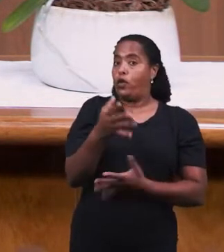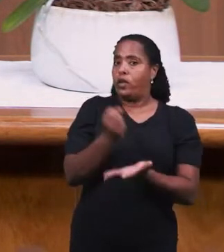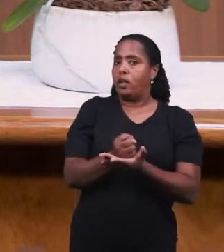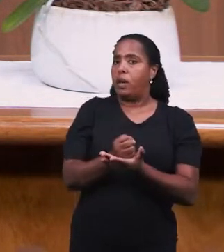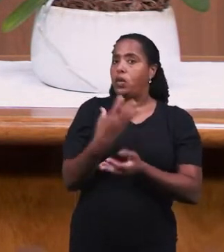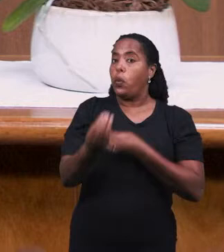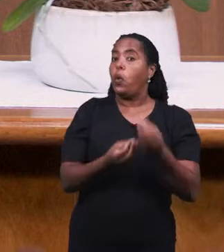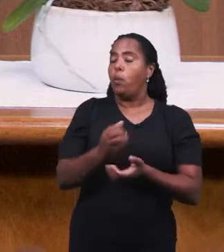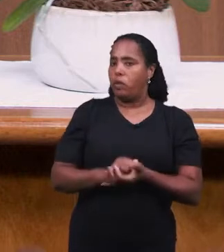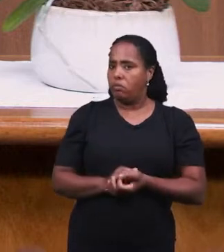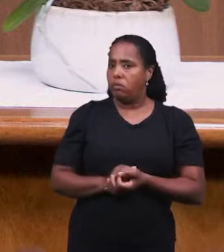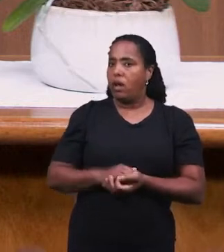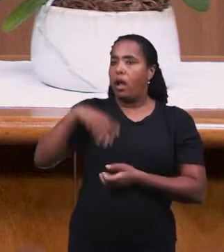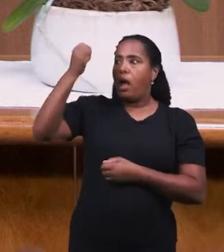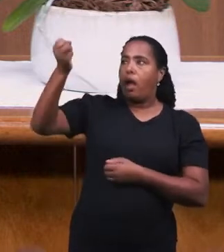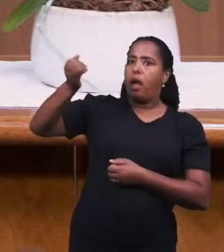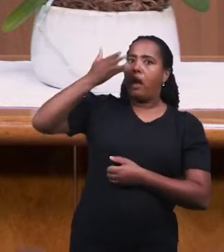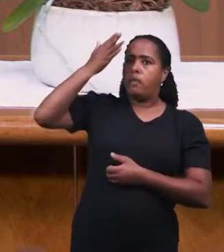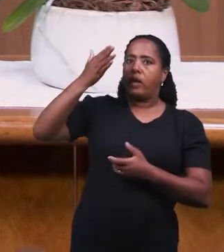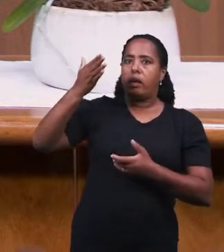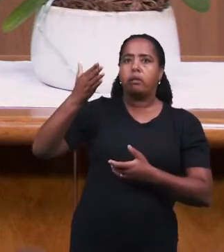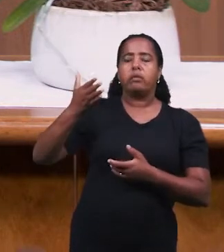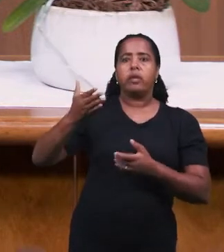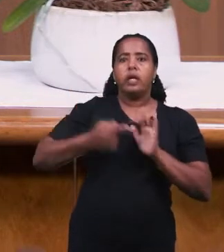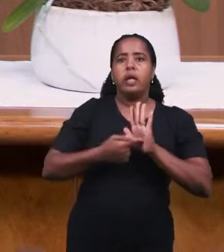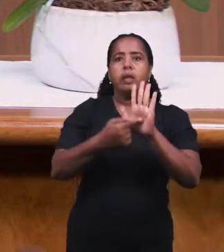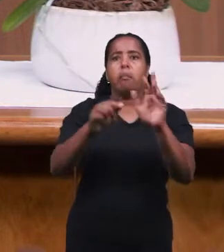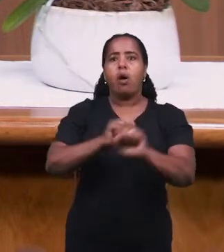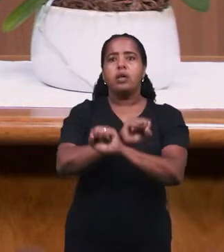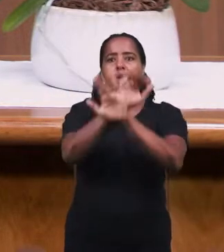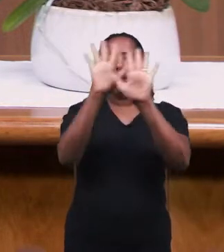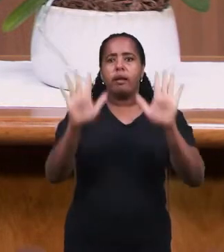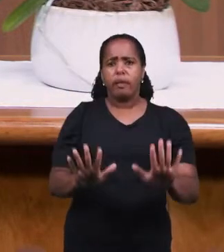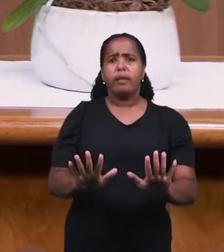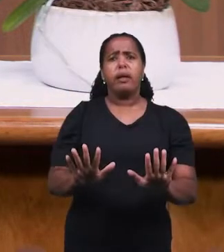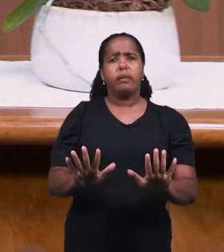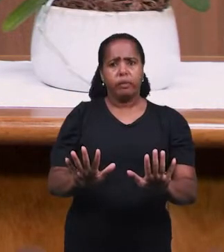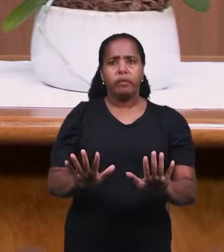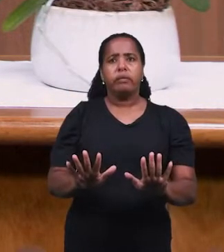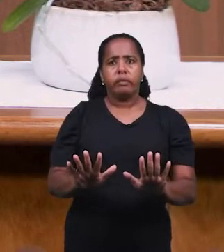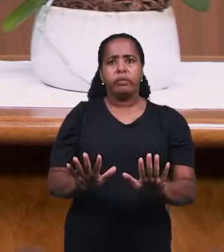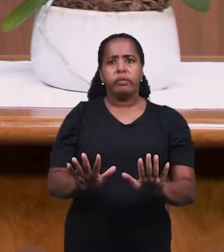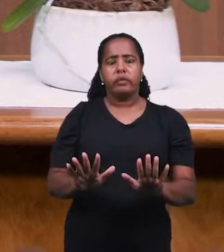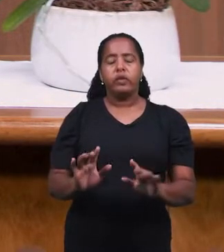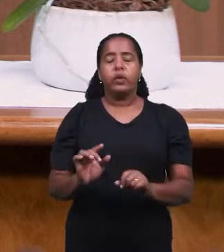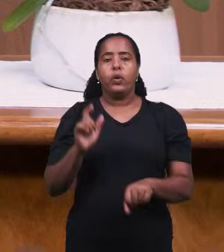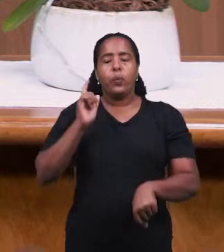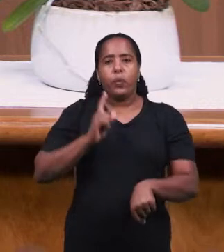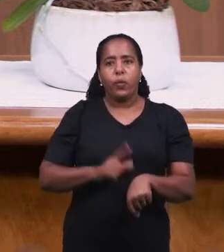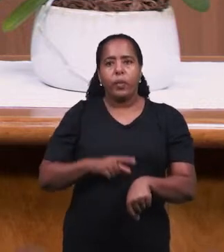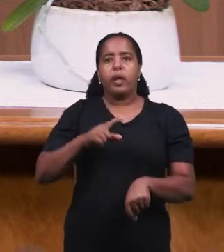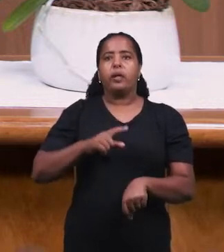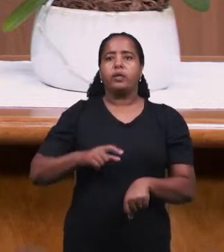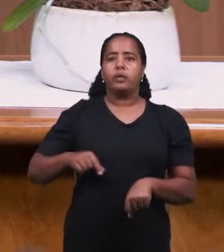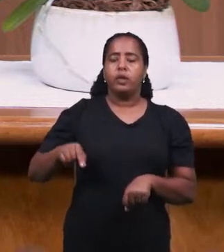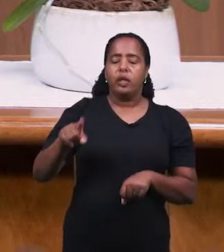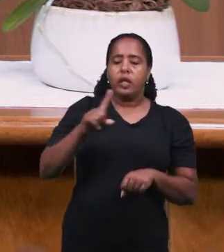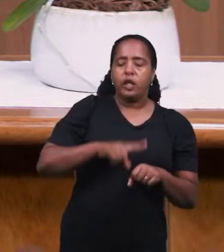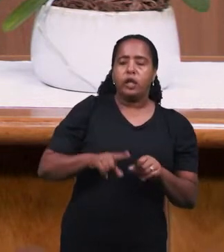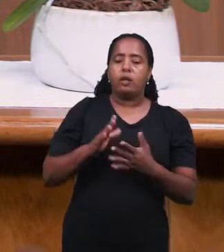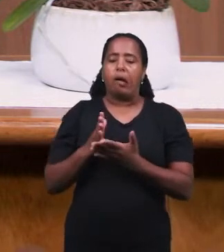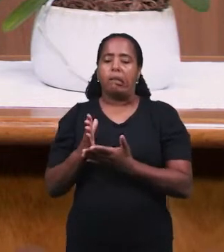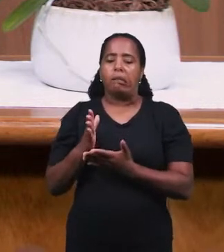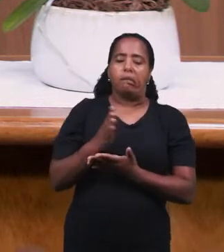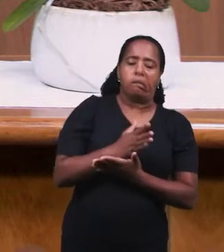Et dans le Nouveau Testament, il est révélé. Il montre avec clarté.